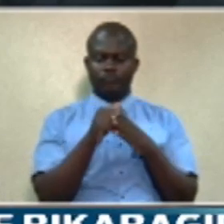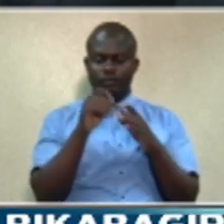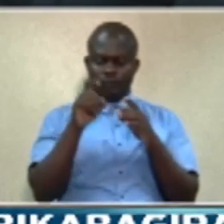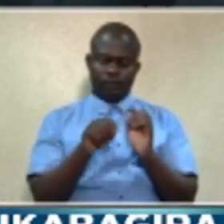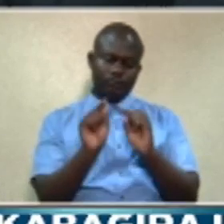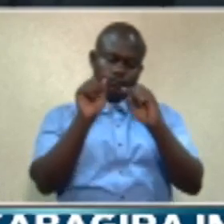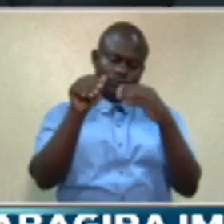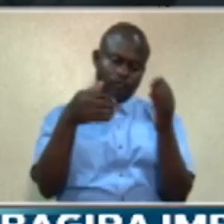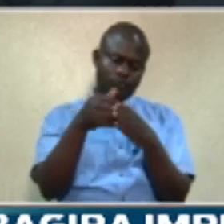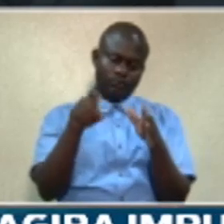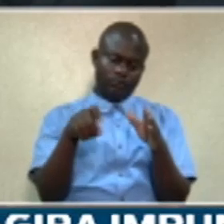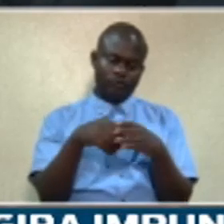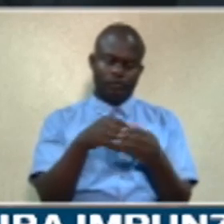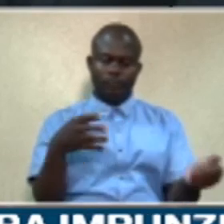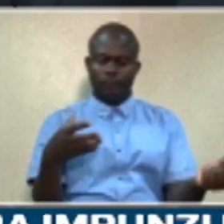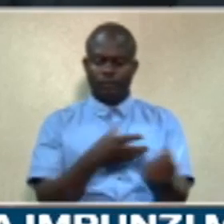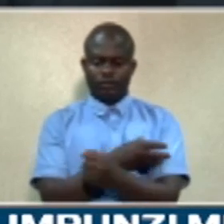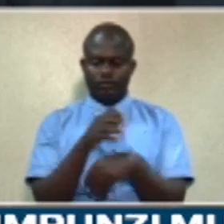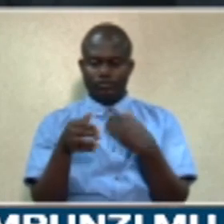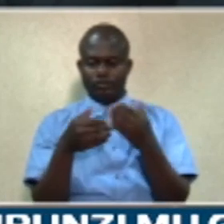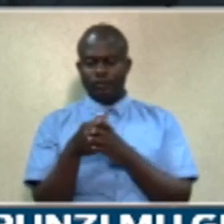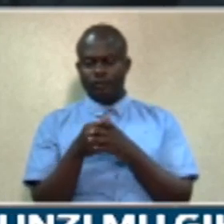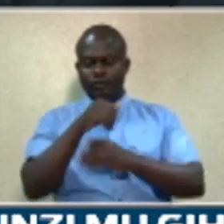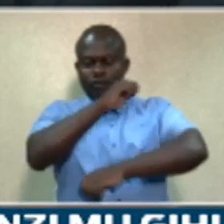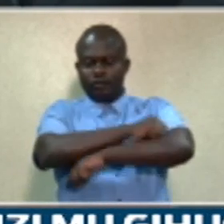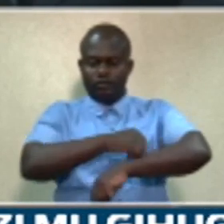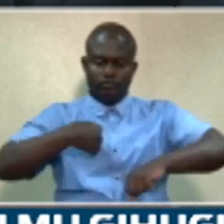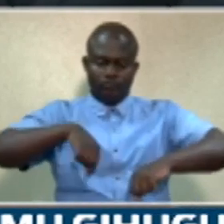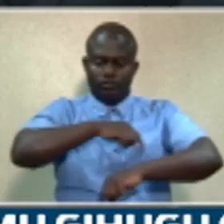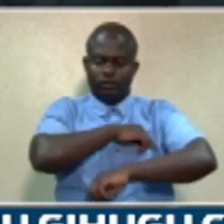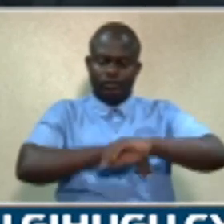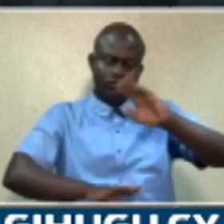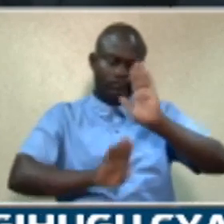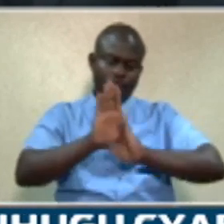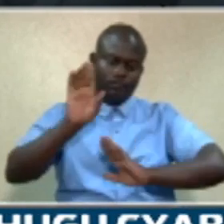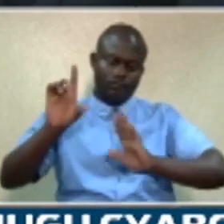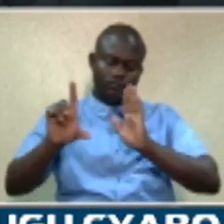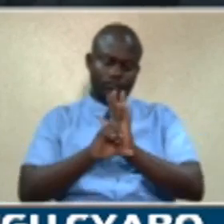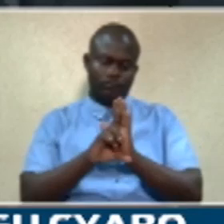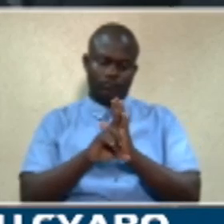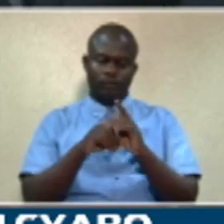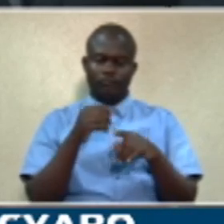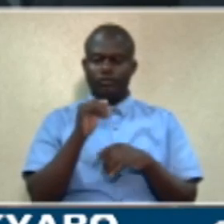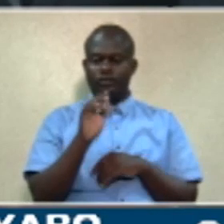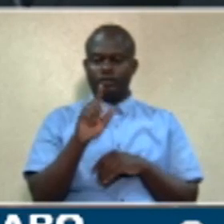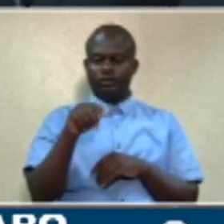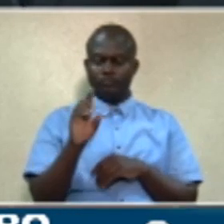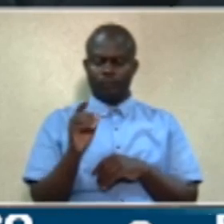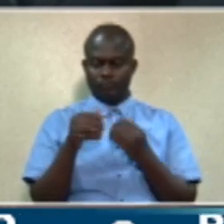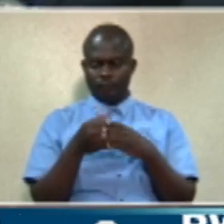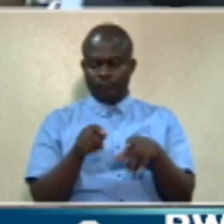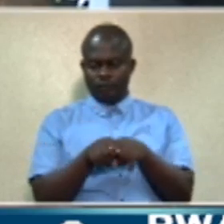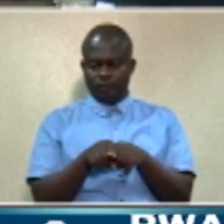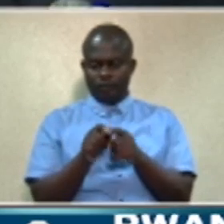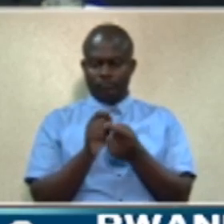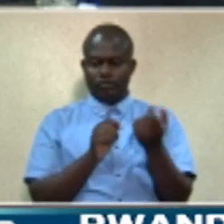kubigana, hakeneye ingufu. Ishuri ryacu ryo guteza imbere amategeko ILPD naryo rikeneye